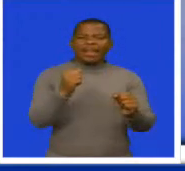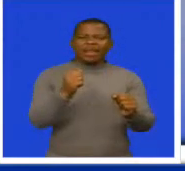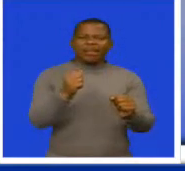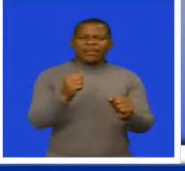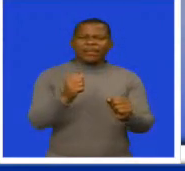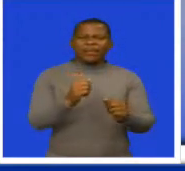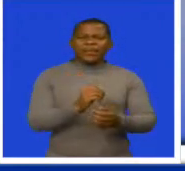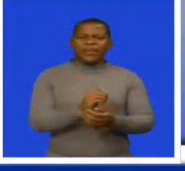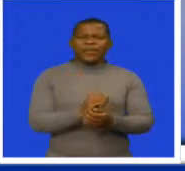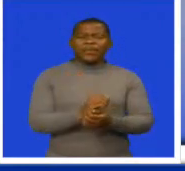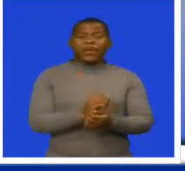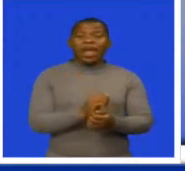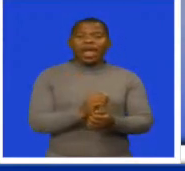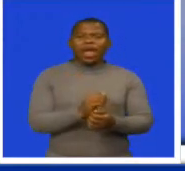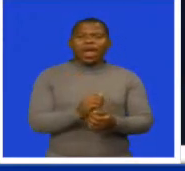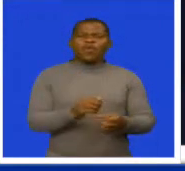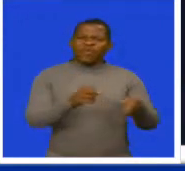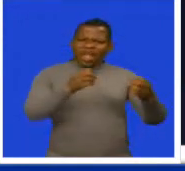ngemaphuzu